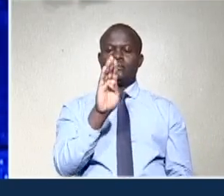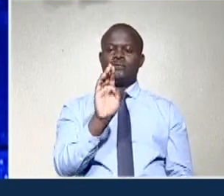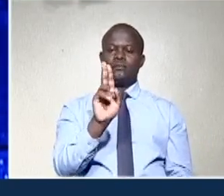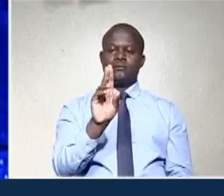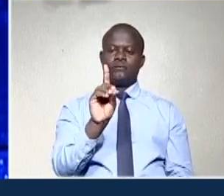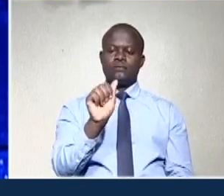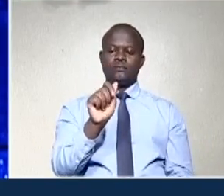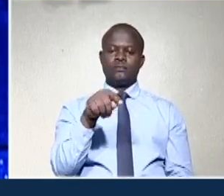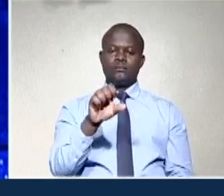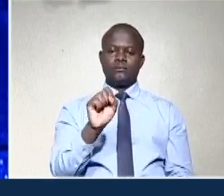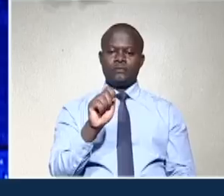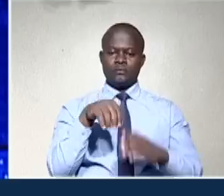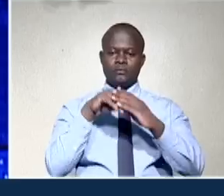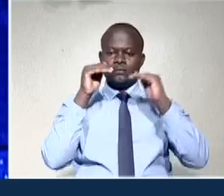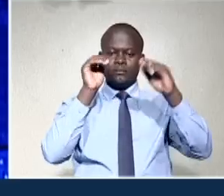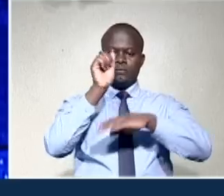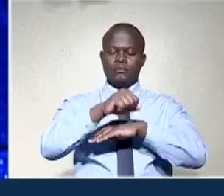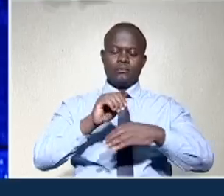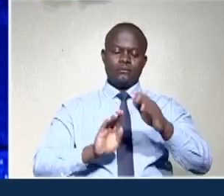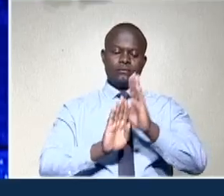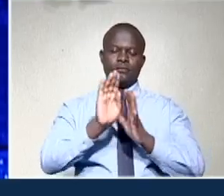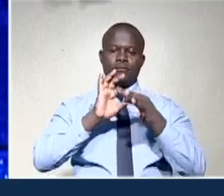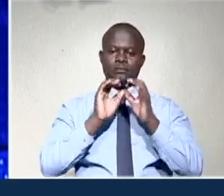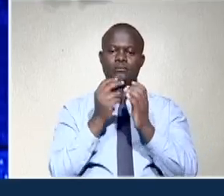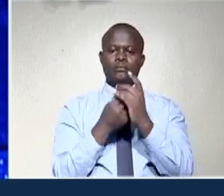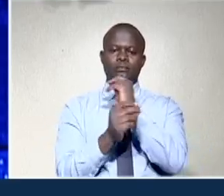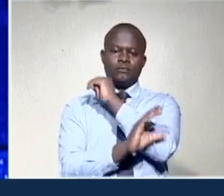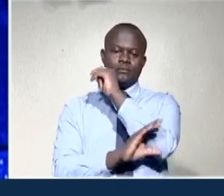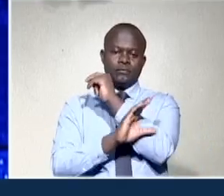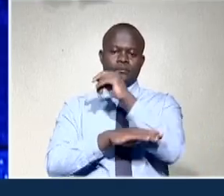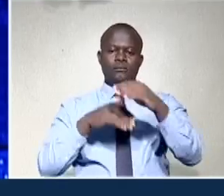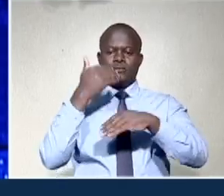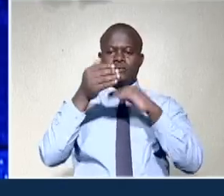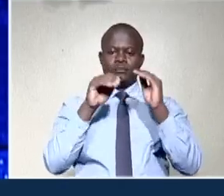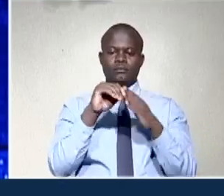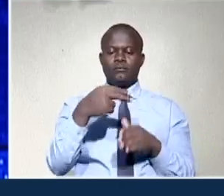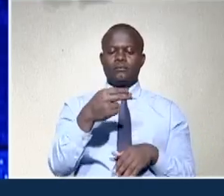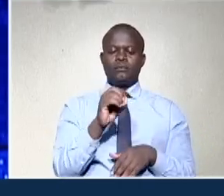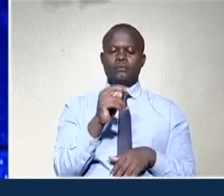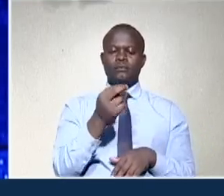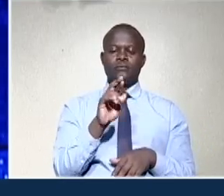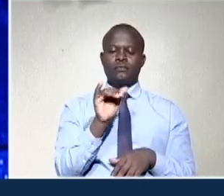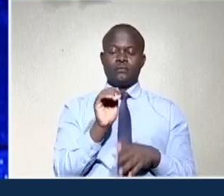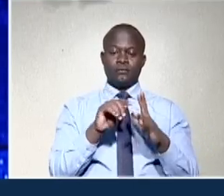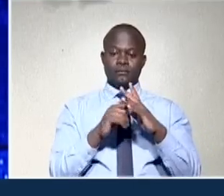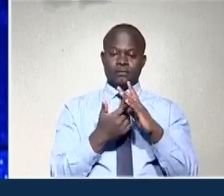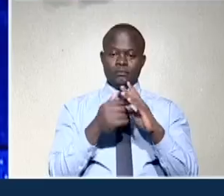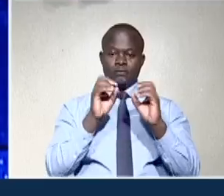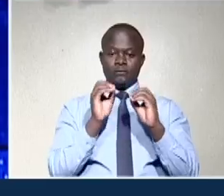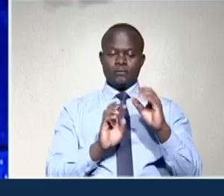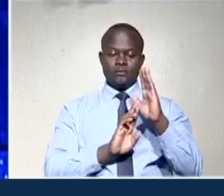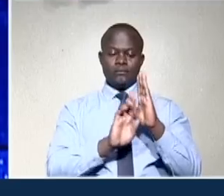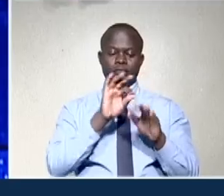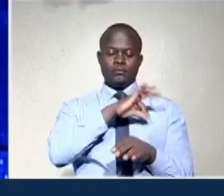Hongiriya mu rwego rwo kurushaho guteza imbere umubano w'ibihugu byombi. Ni nyuma y'aho Hongiriya nayo ifunguye ibiro bihagarariye